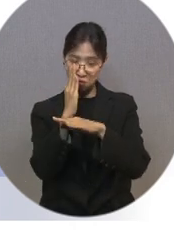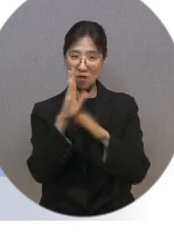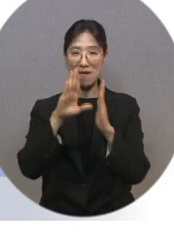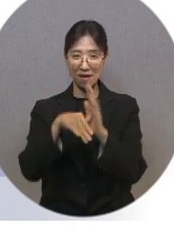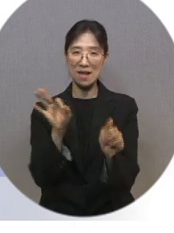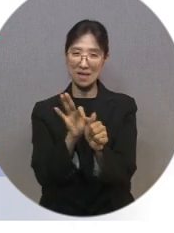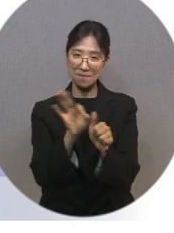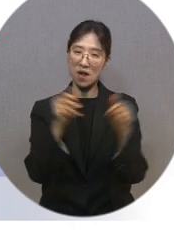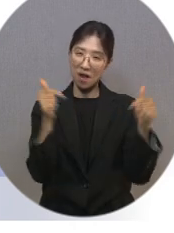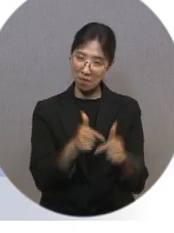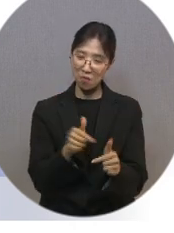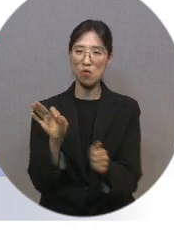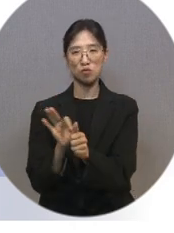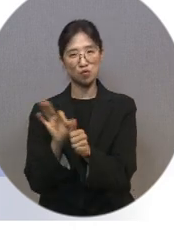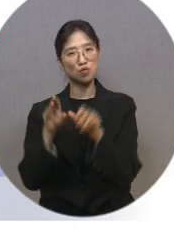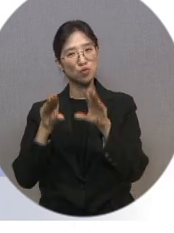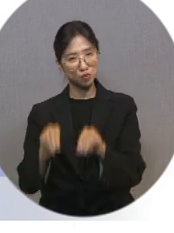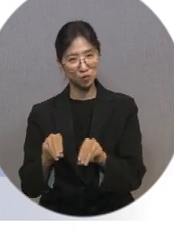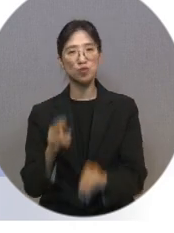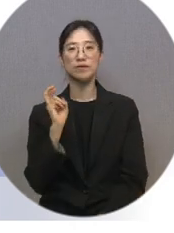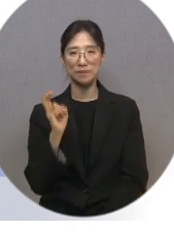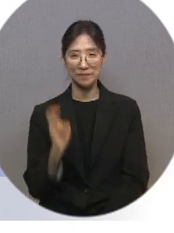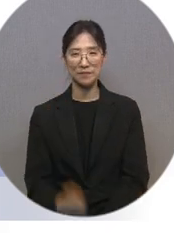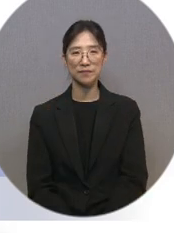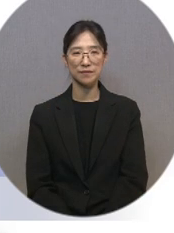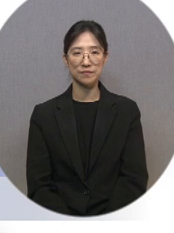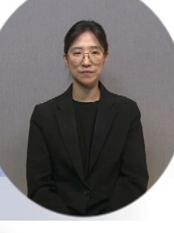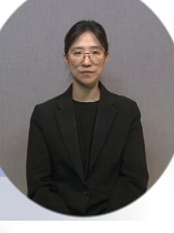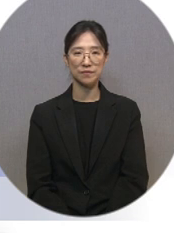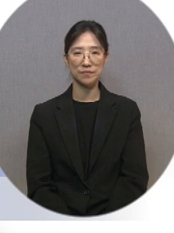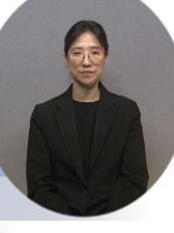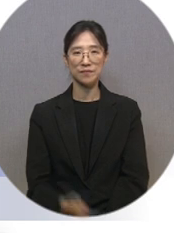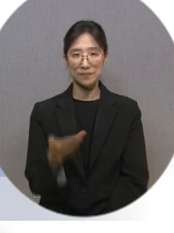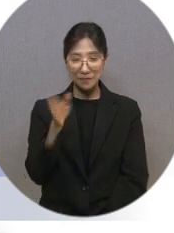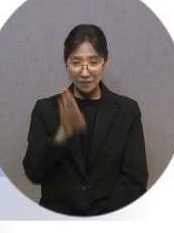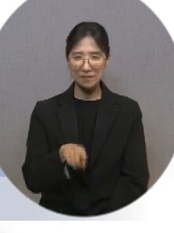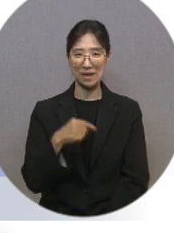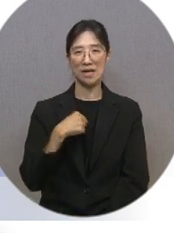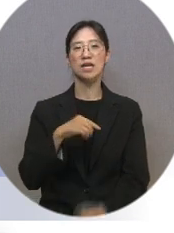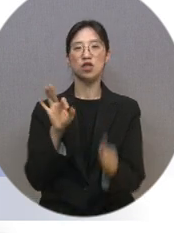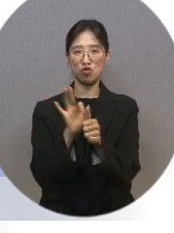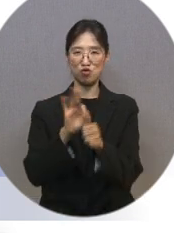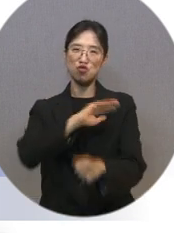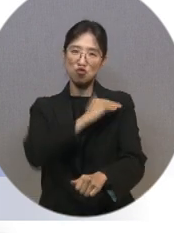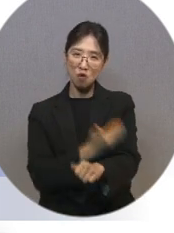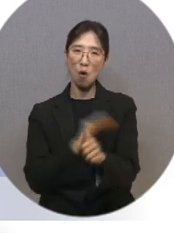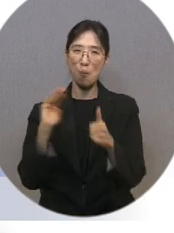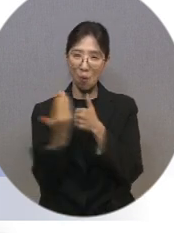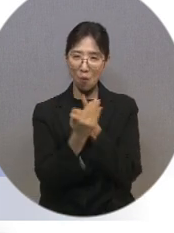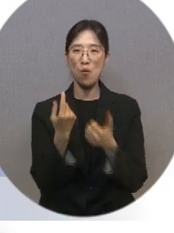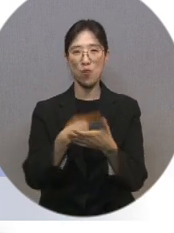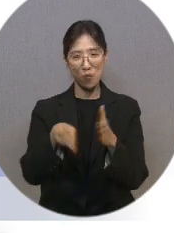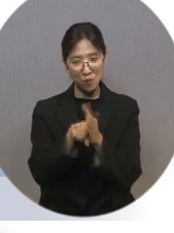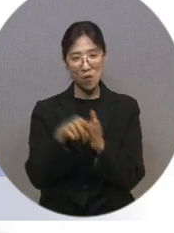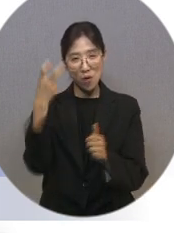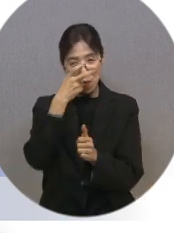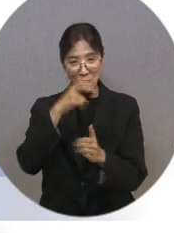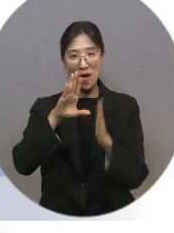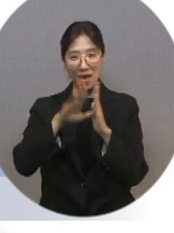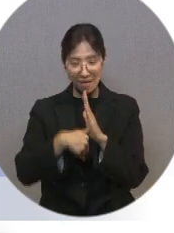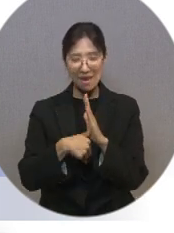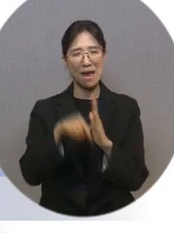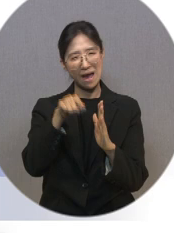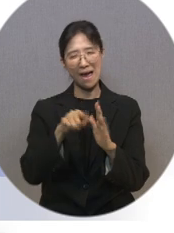급여가 감소하거나 수급이 중지될 수도 있습니다 다만이 경우에도 수급권 보호를 위해 조사 과정에서